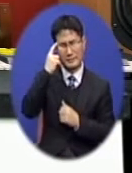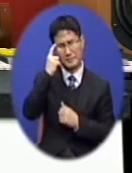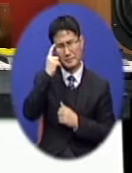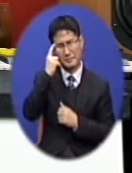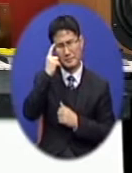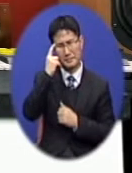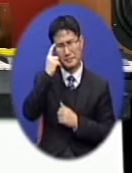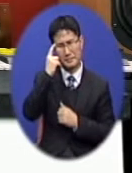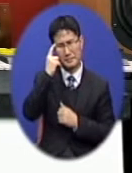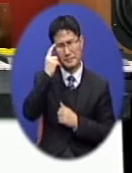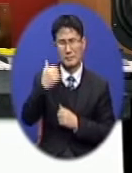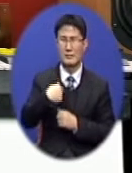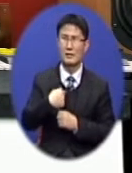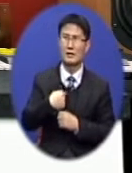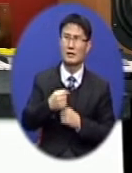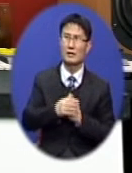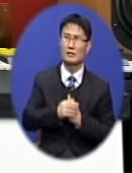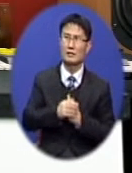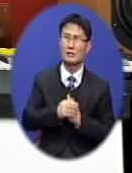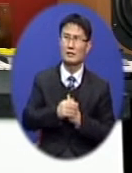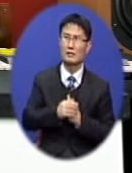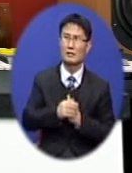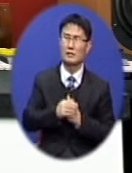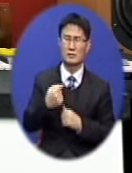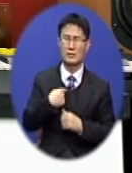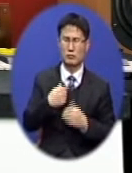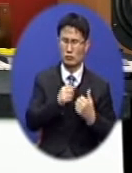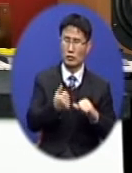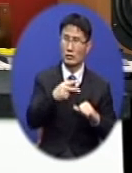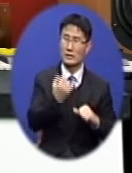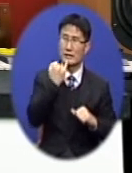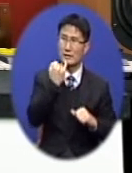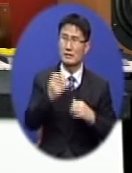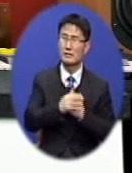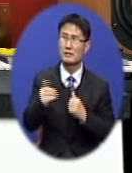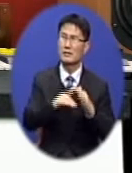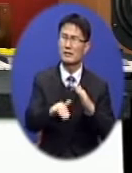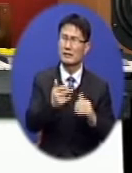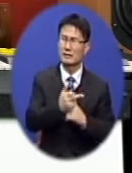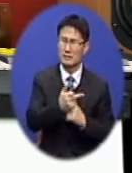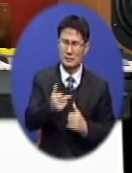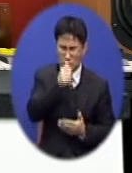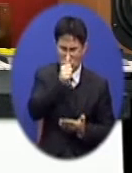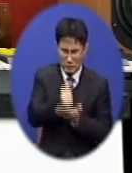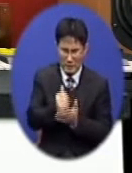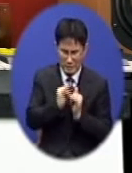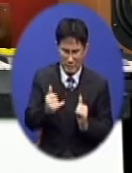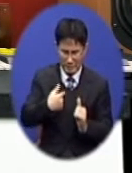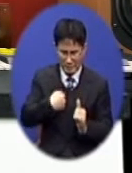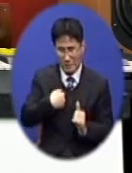네. 제가 죽어도 네. 괜찮을. 네. 우리 가정의 큰 죄인이거든요.